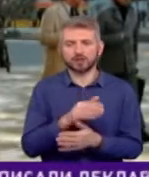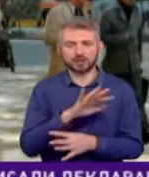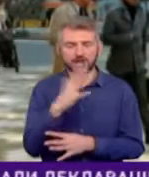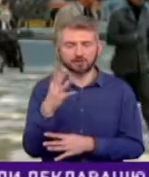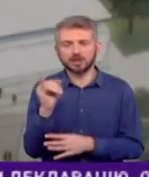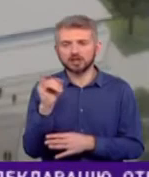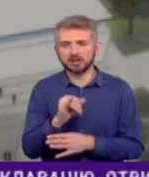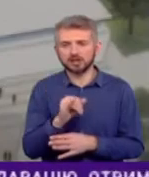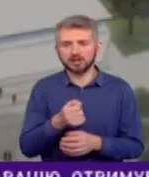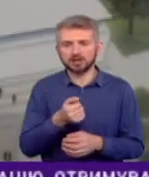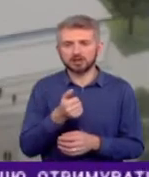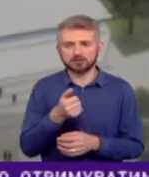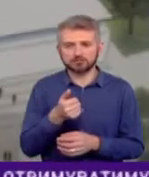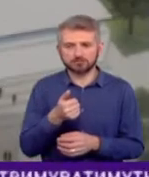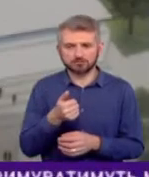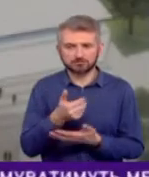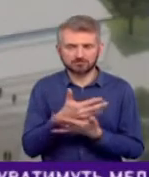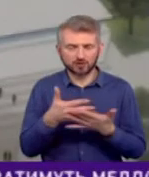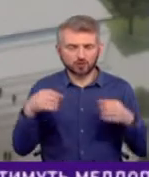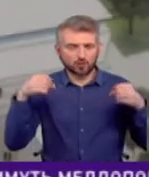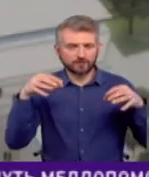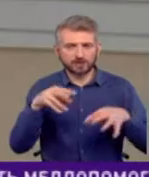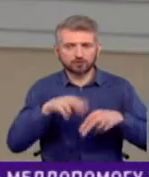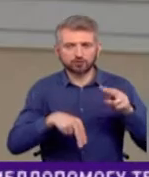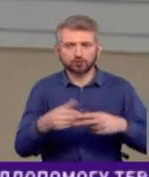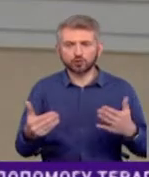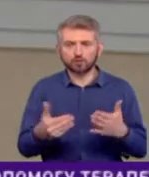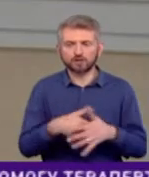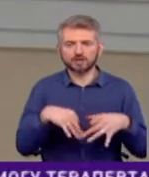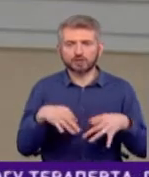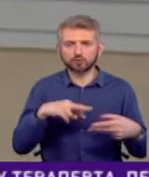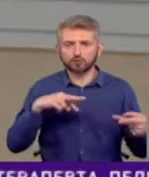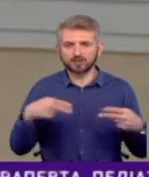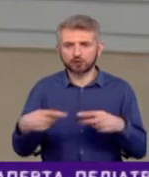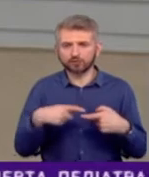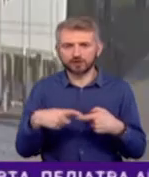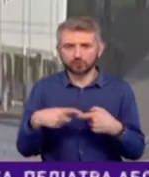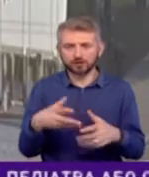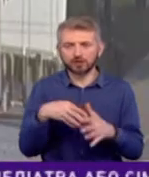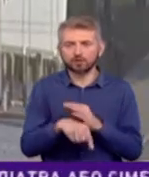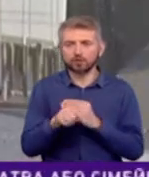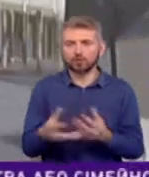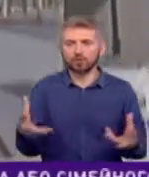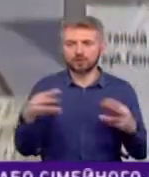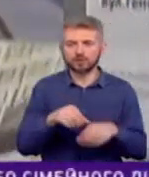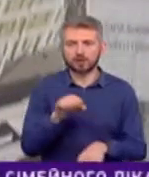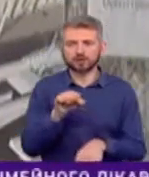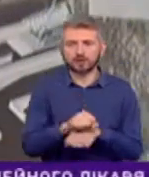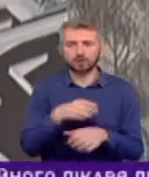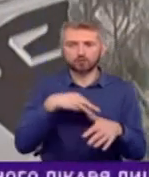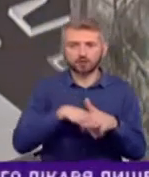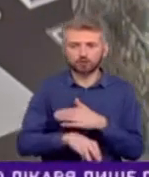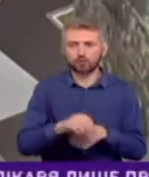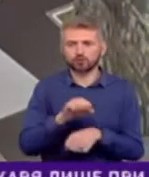і встановлення кількарівневого освітлення, там збудують новий транспортно-пересадковий вузол. В ньому об'єднають станцію метро,